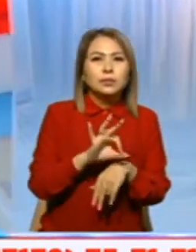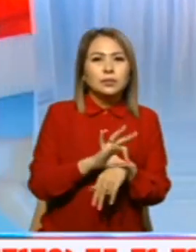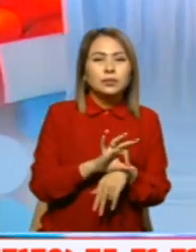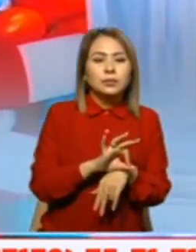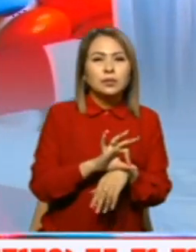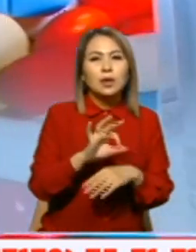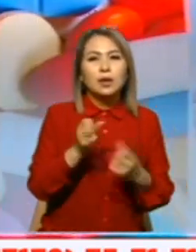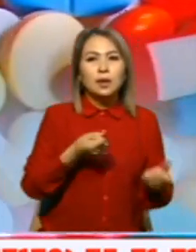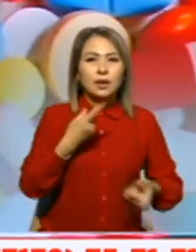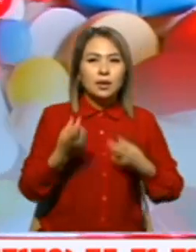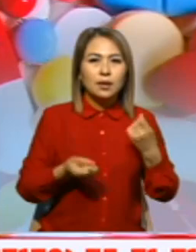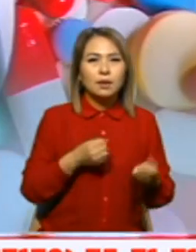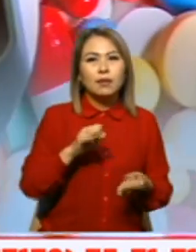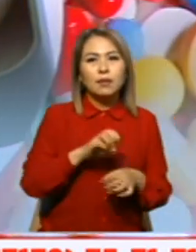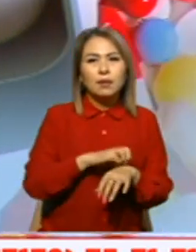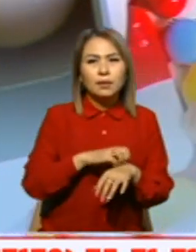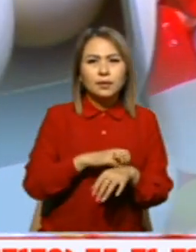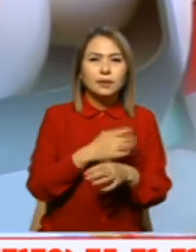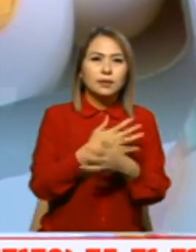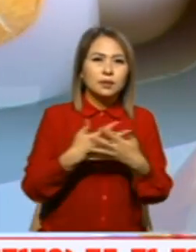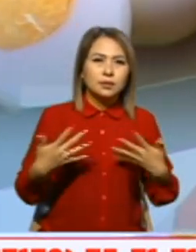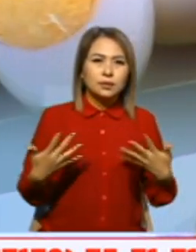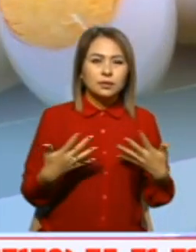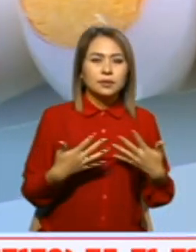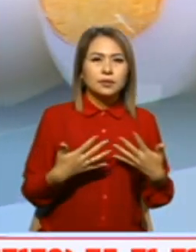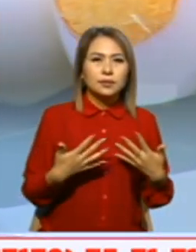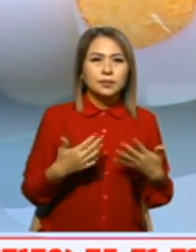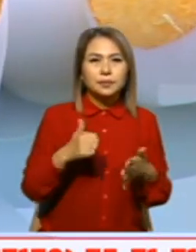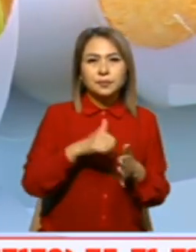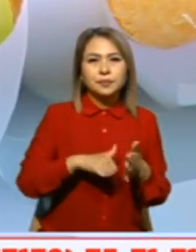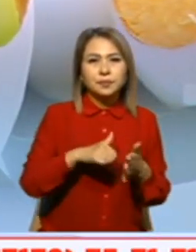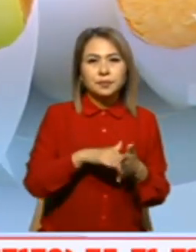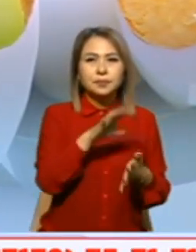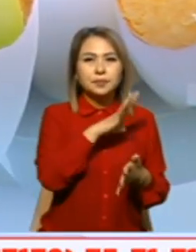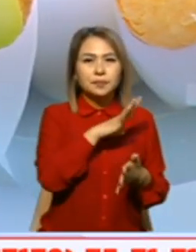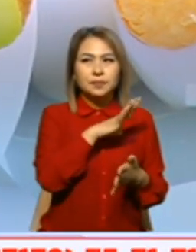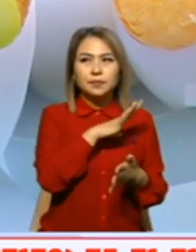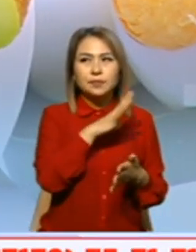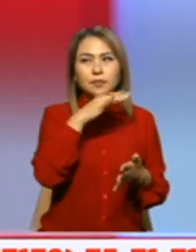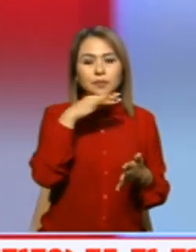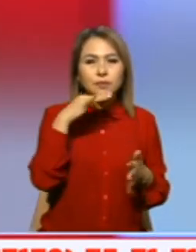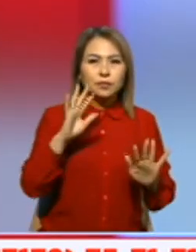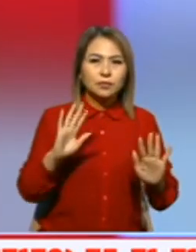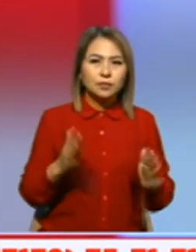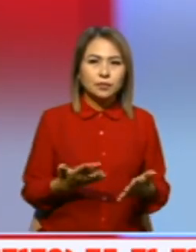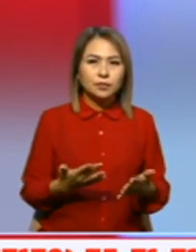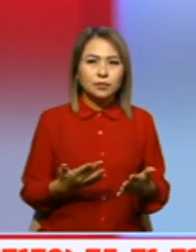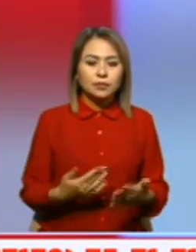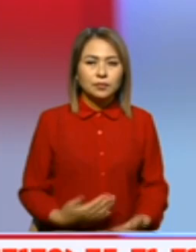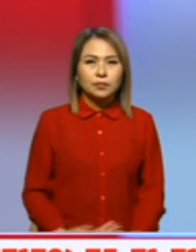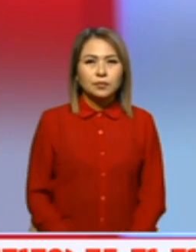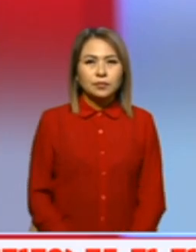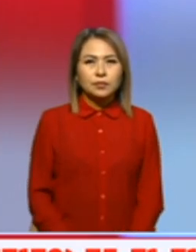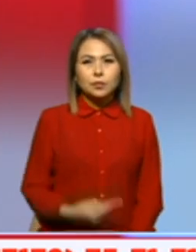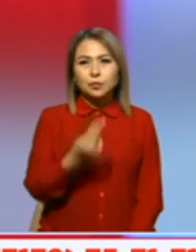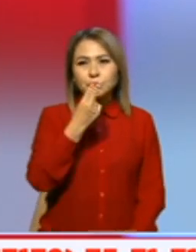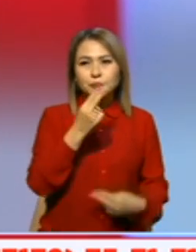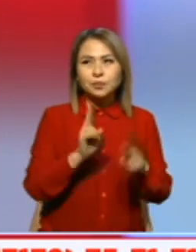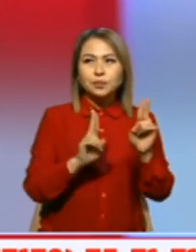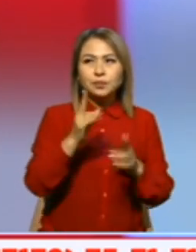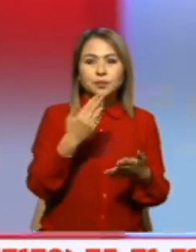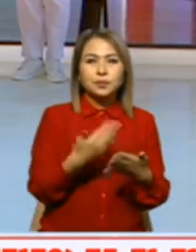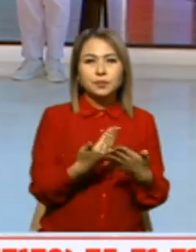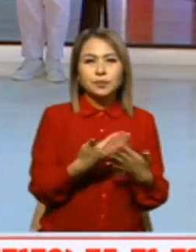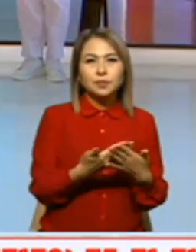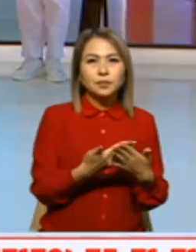яғни аллергиялық аурулар болсын, қандай да бір соның себептері болып табылады, көп жағдайда дұрыс тамақтанбау. Дұрыс тамақтануға не жатады